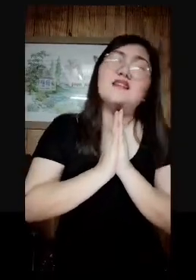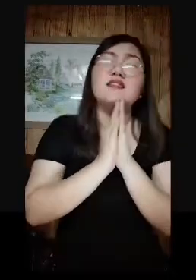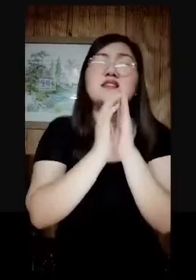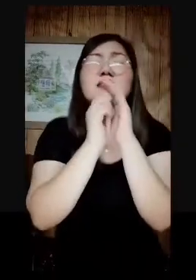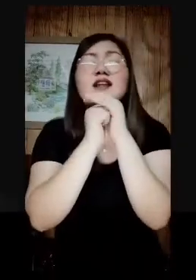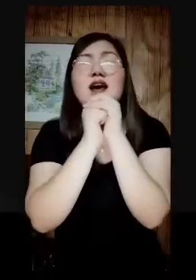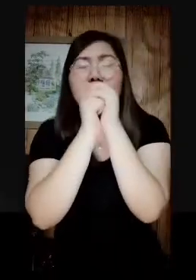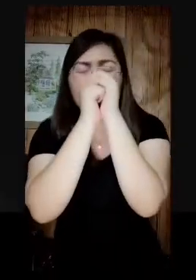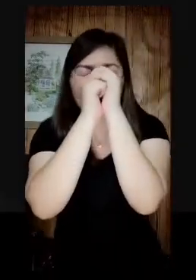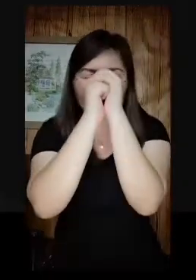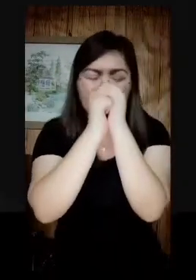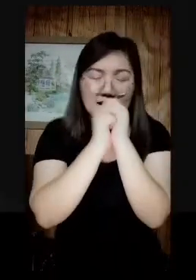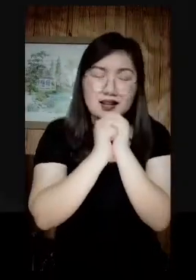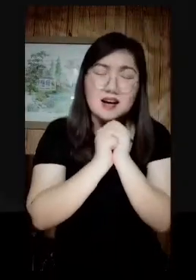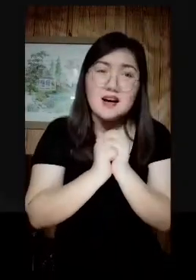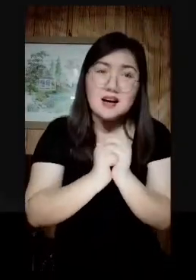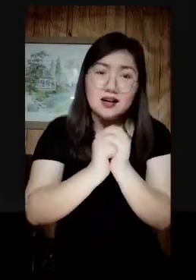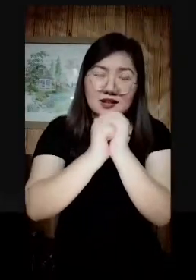manalangin,